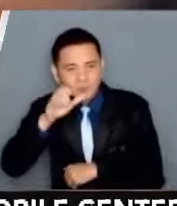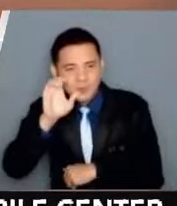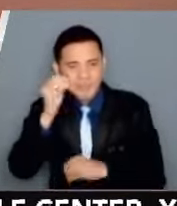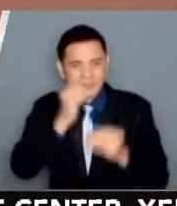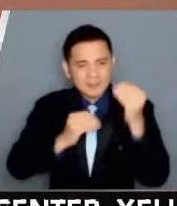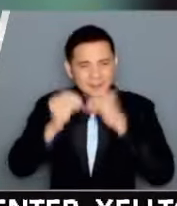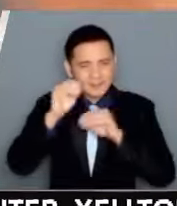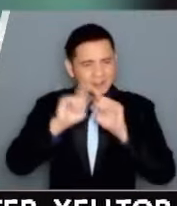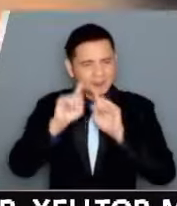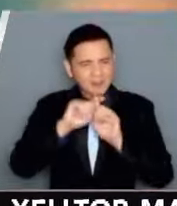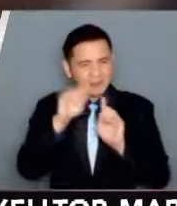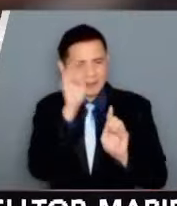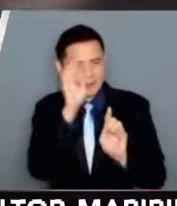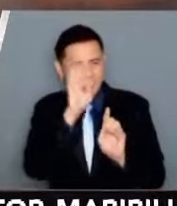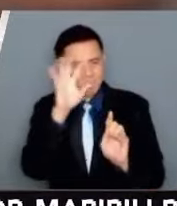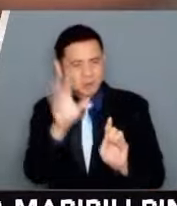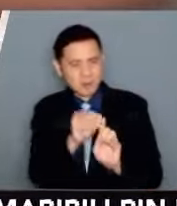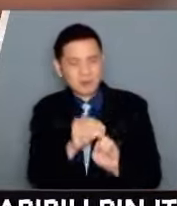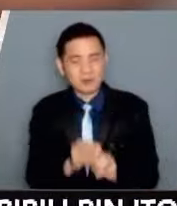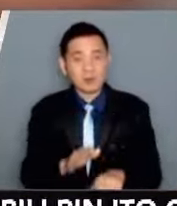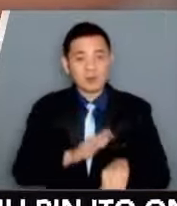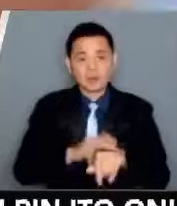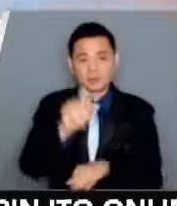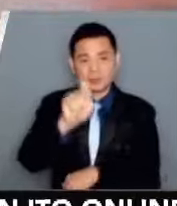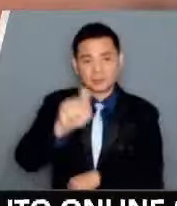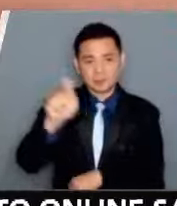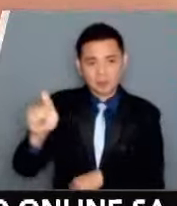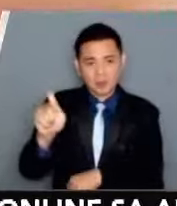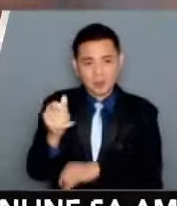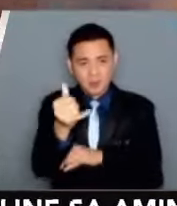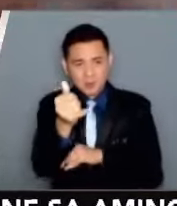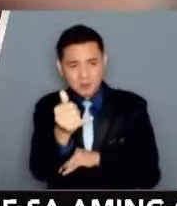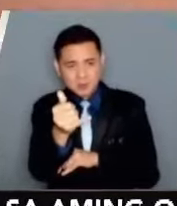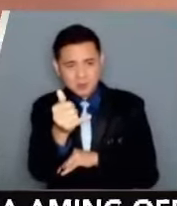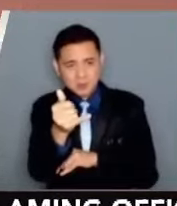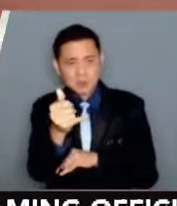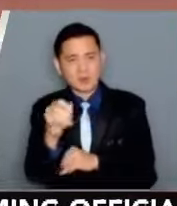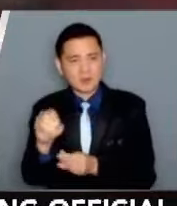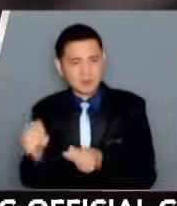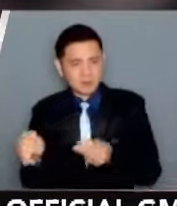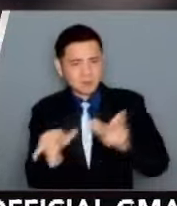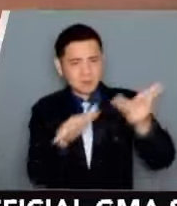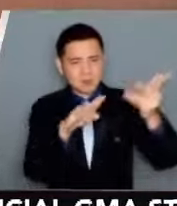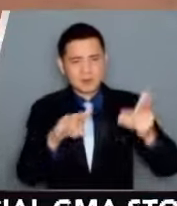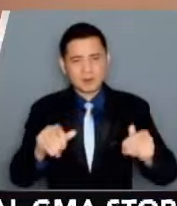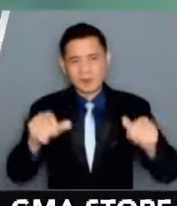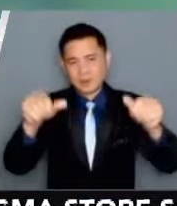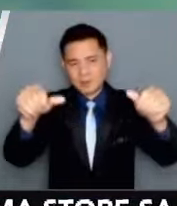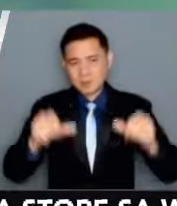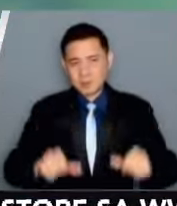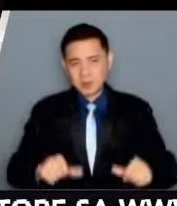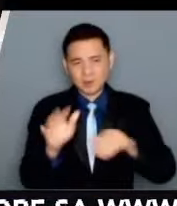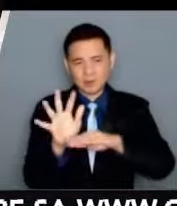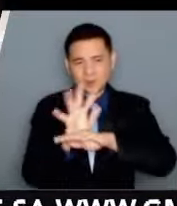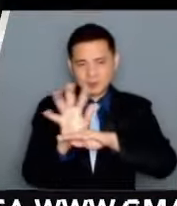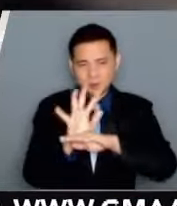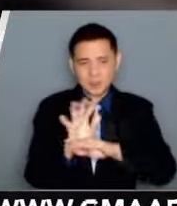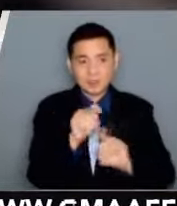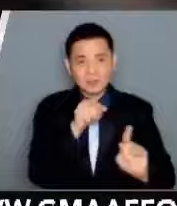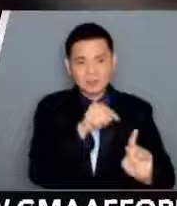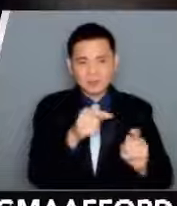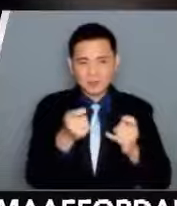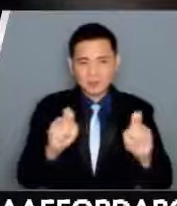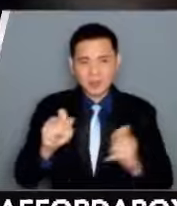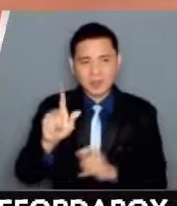Yan siya sa TikTok video na ipinost ni Sparkle Star and vlogger Benedict Kua, sinubukan ni David ang lambanog, pati